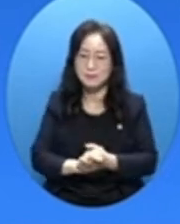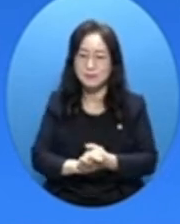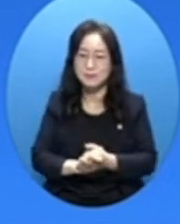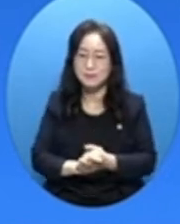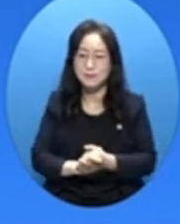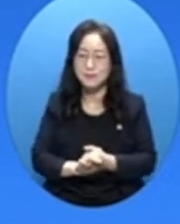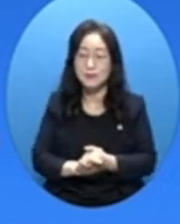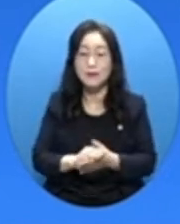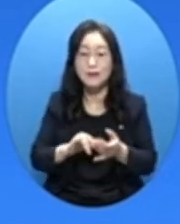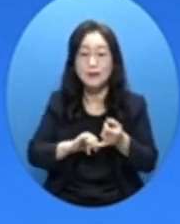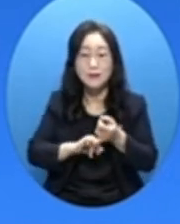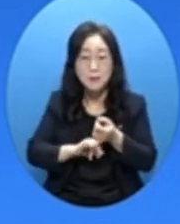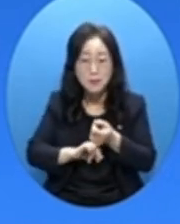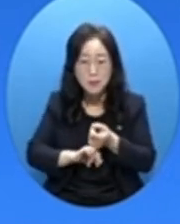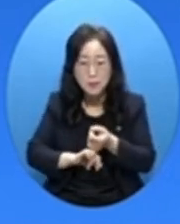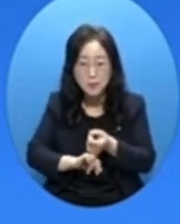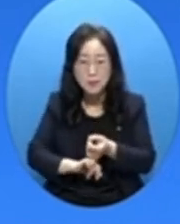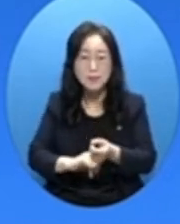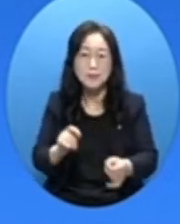뭐 꼭